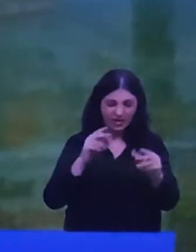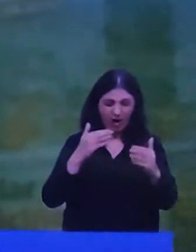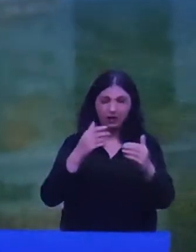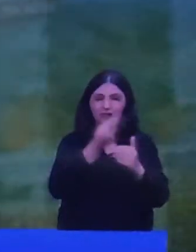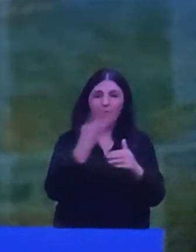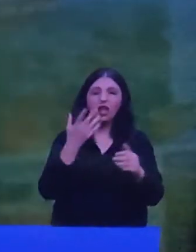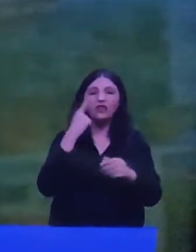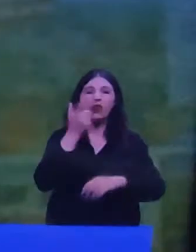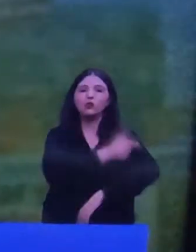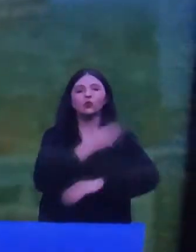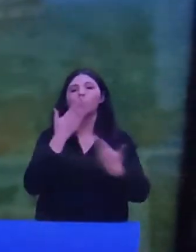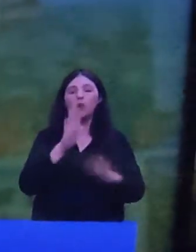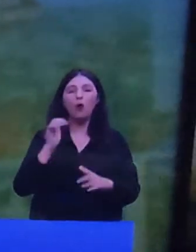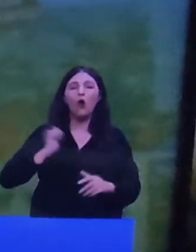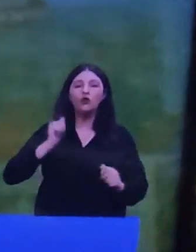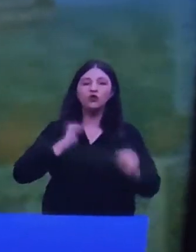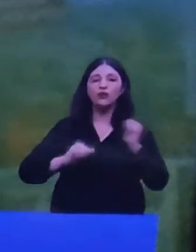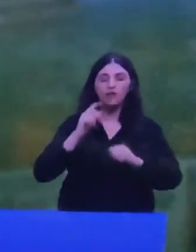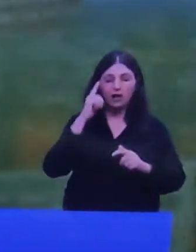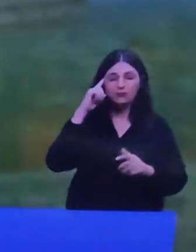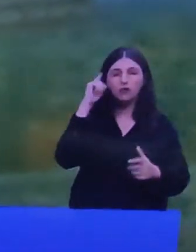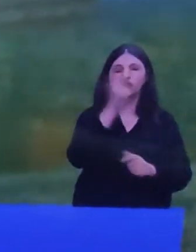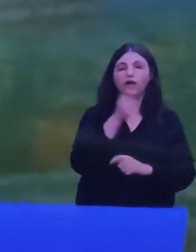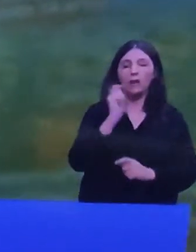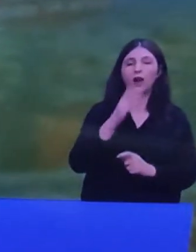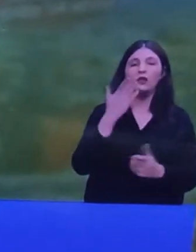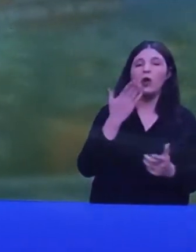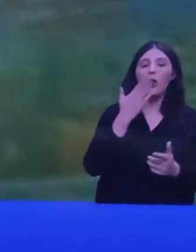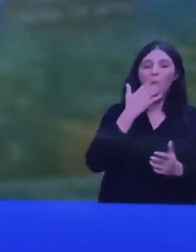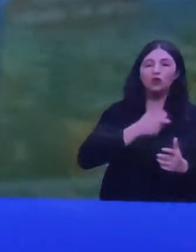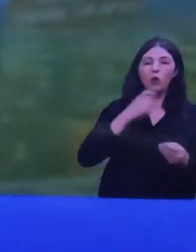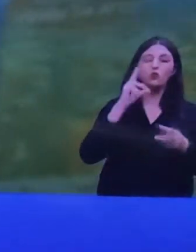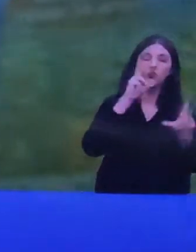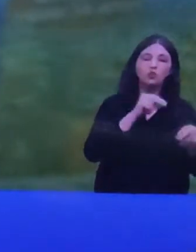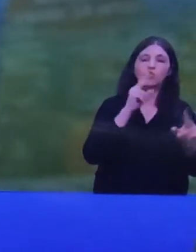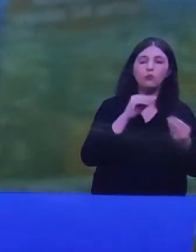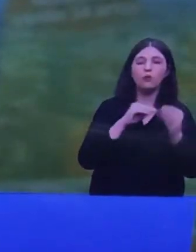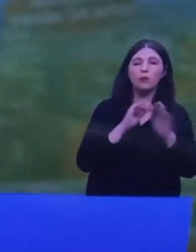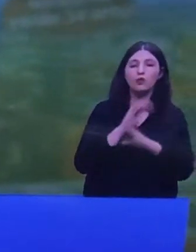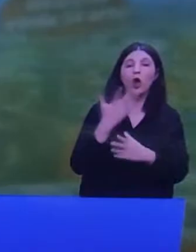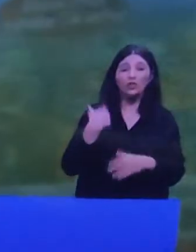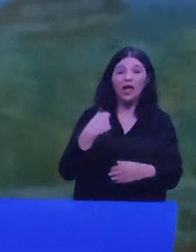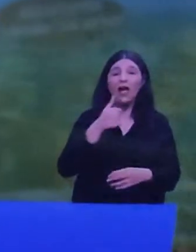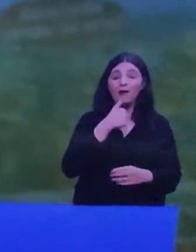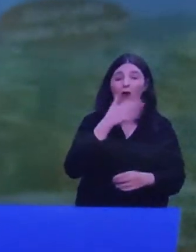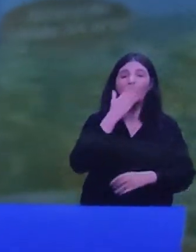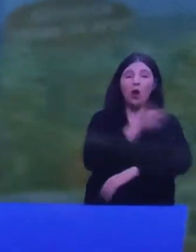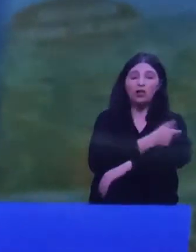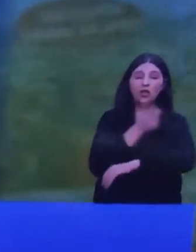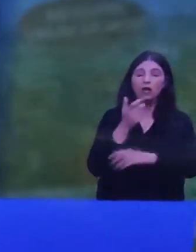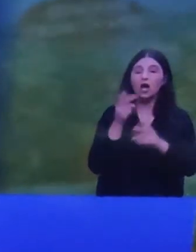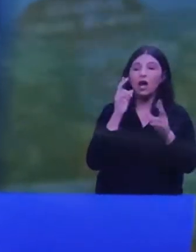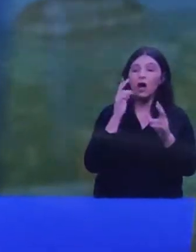kontenjanda devlet yurdu yok. Ordu Üniversitesi'ne kayıt yaptıran öğrenciler yurt sorunu yaşıyor. Özellikle de erkek öğrenciler kalacak